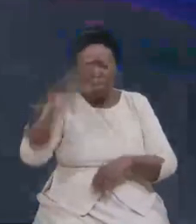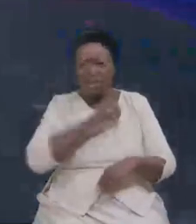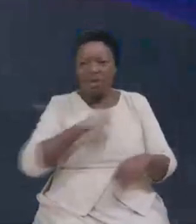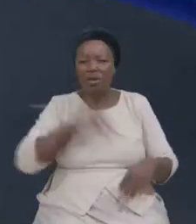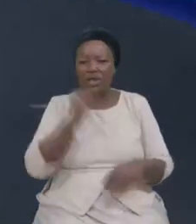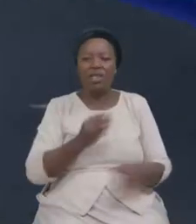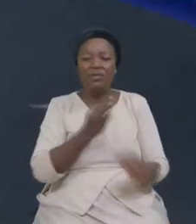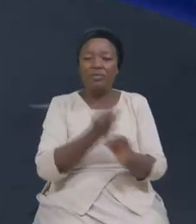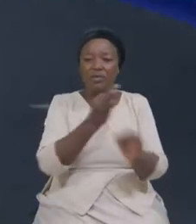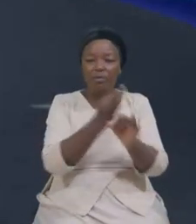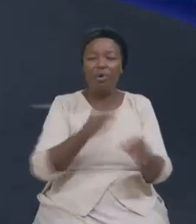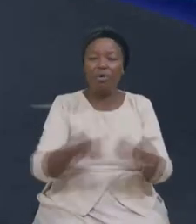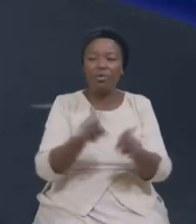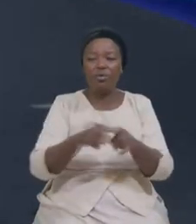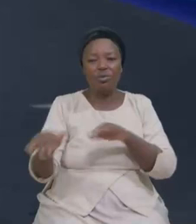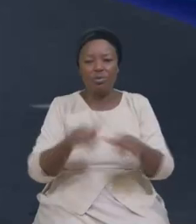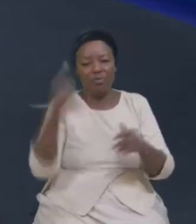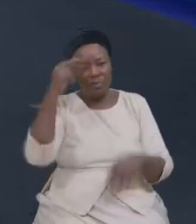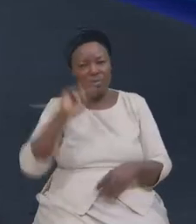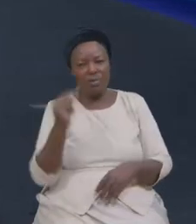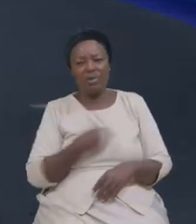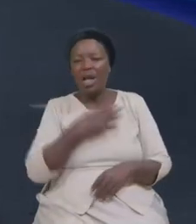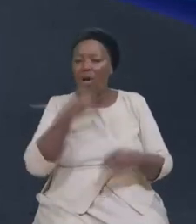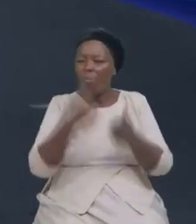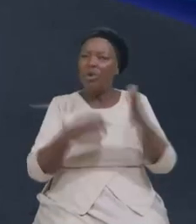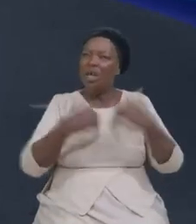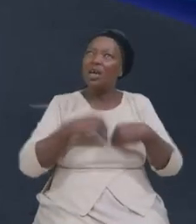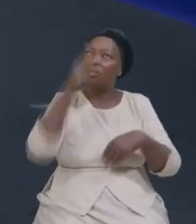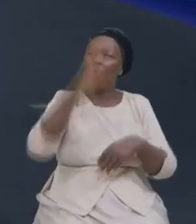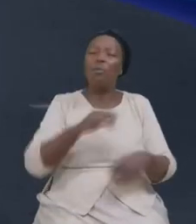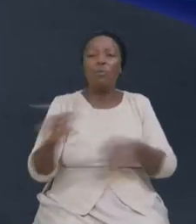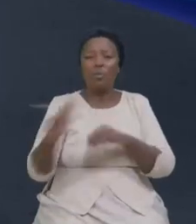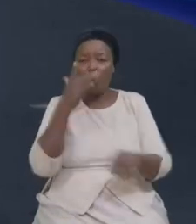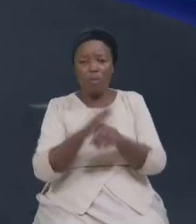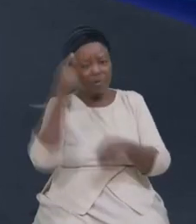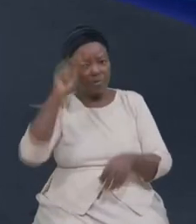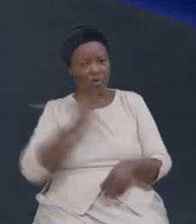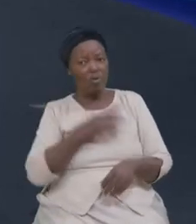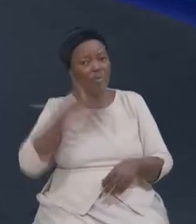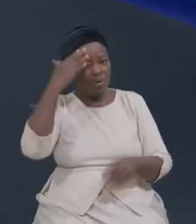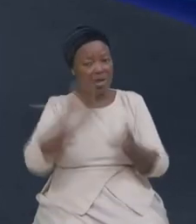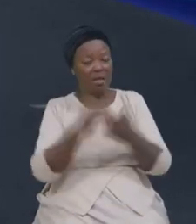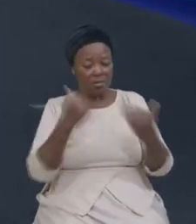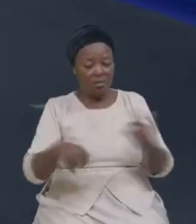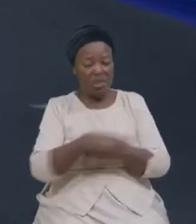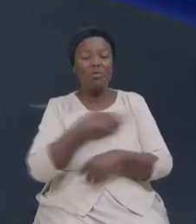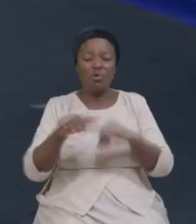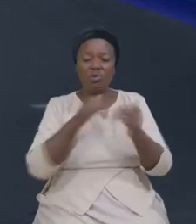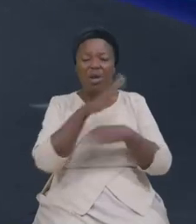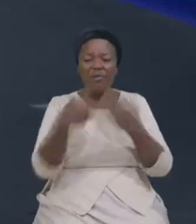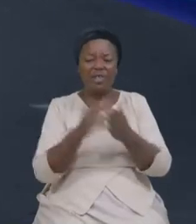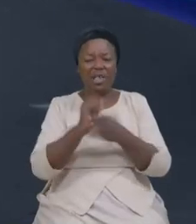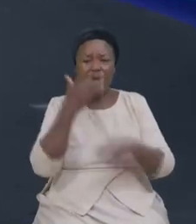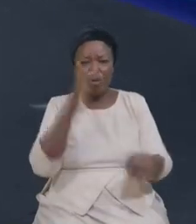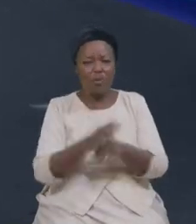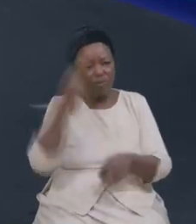qu'il a promis? Nous savons qu'aujourd'hui, et qui sera accompli dans ta vie. Premièrement, ce qu'il a